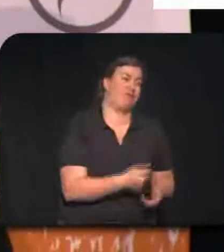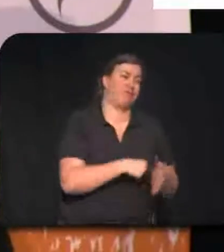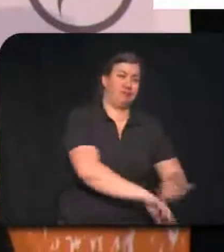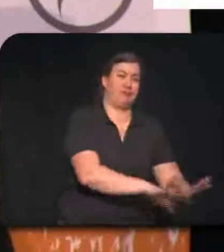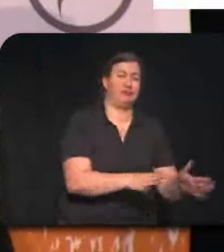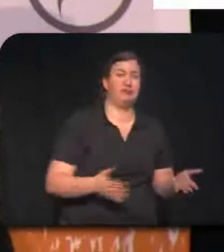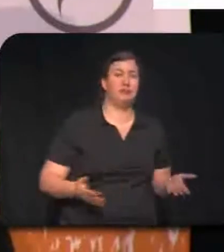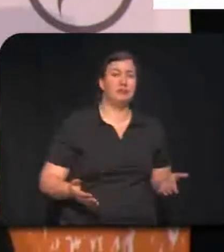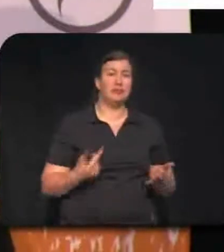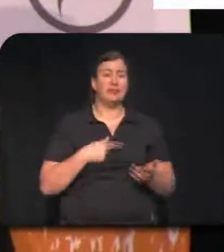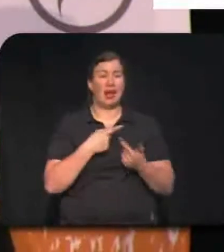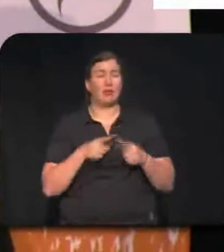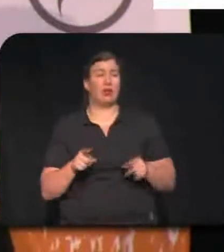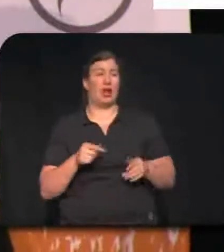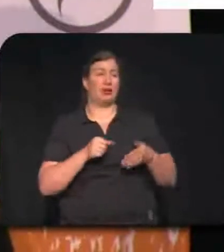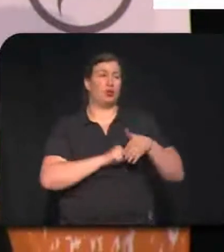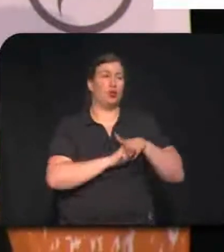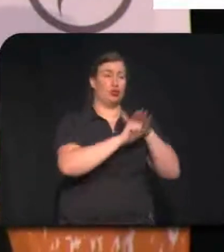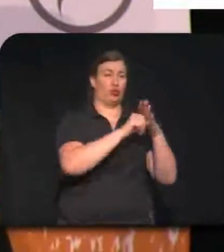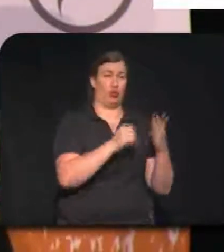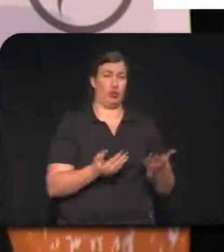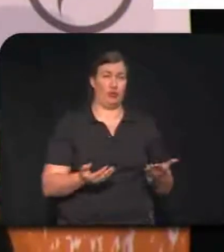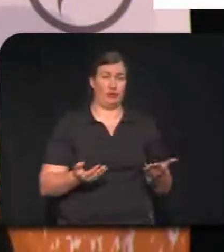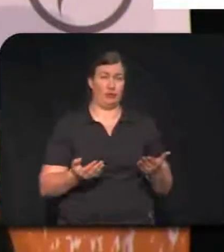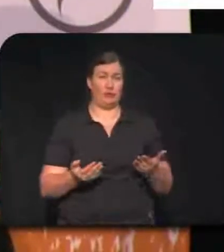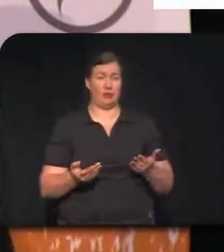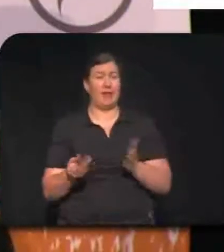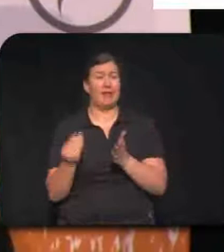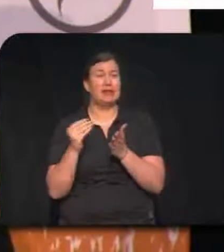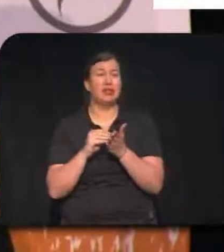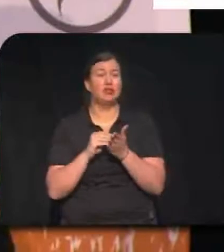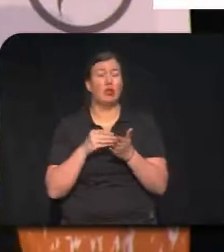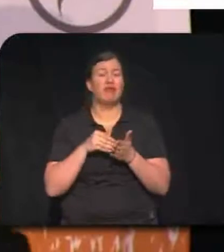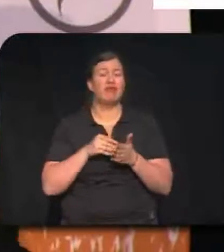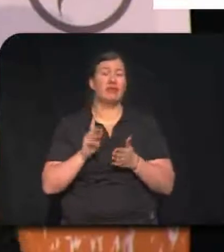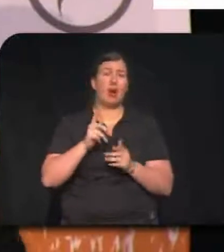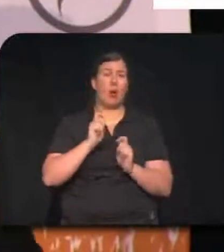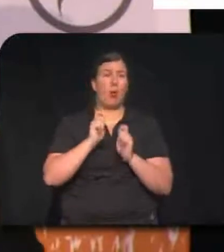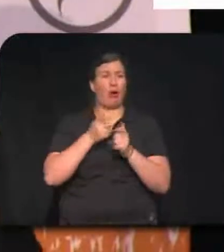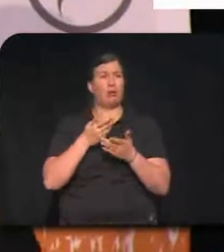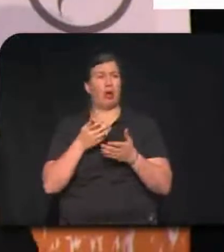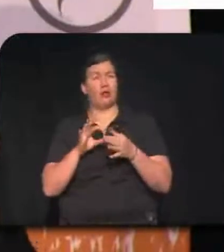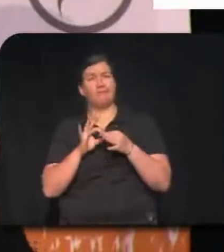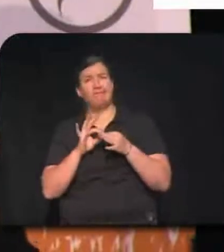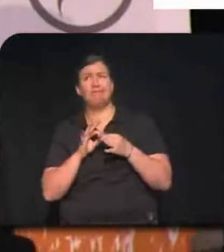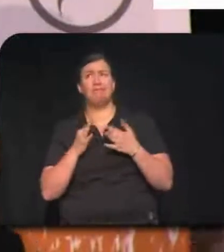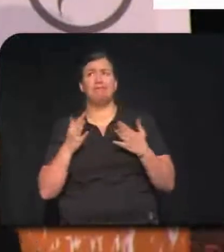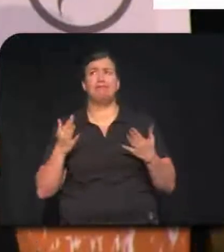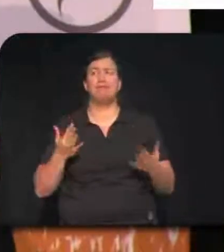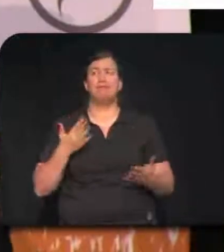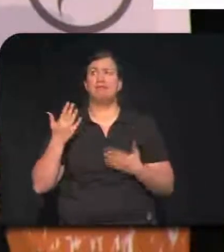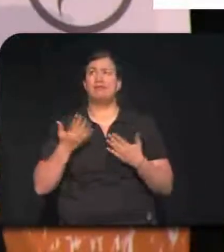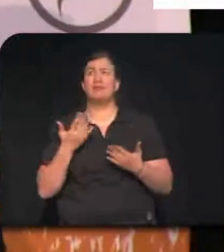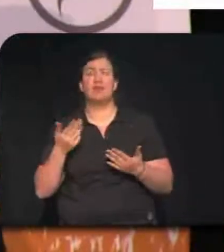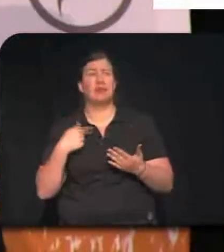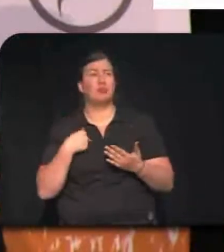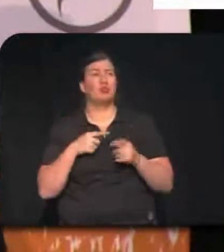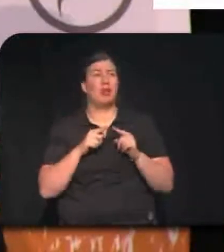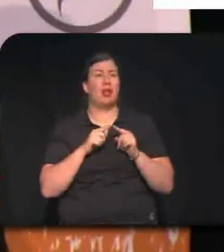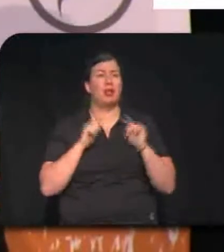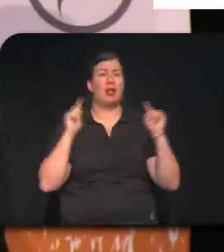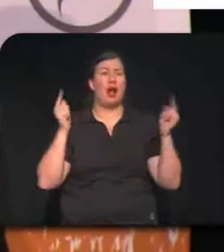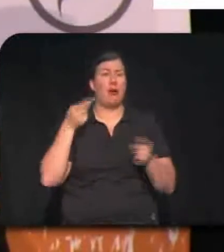Unterstützung weiterhin ist es ein Antrag den wir halt im Rahmen der piratenkodex